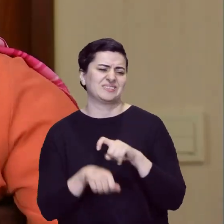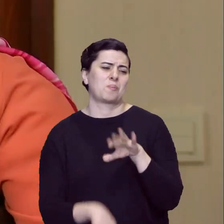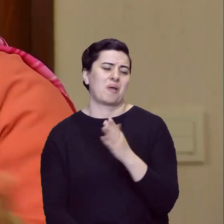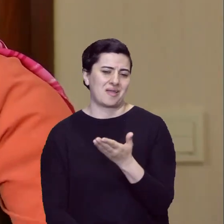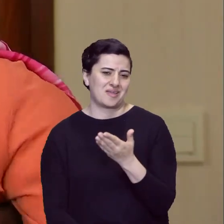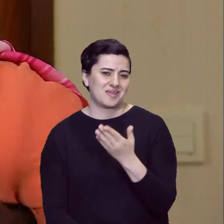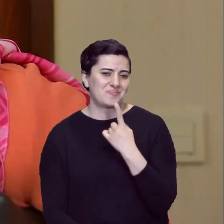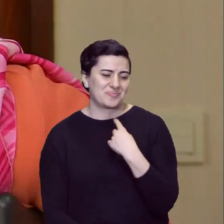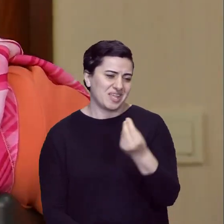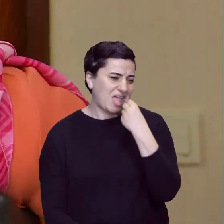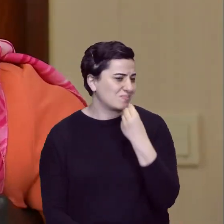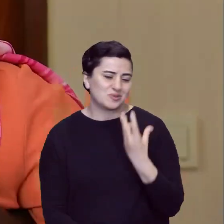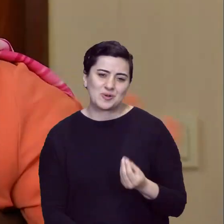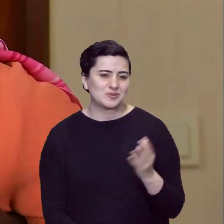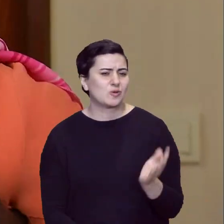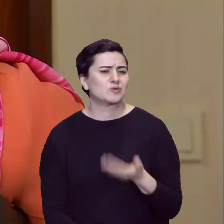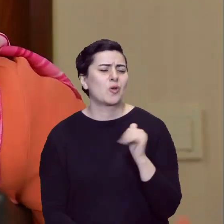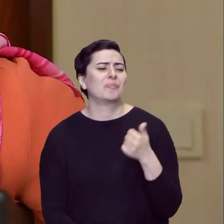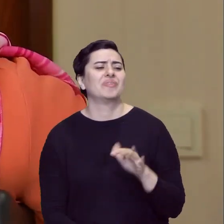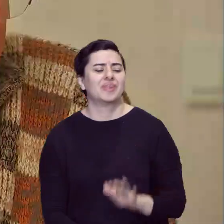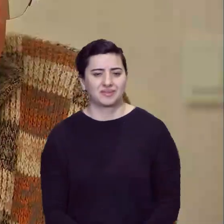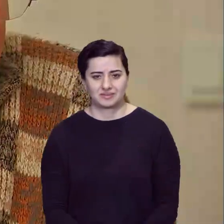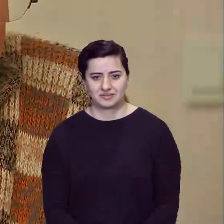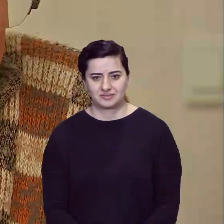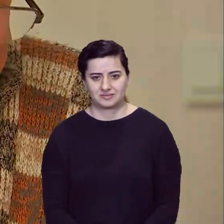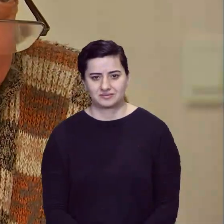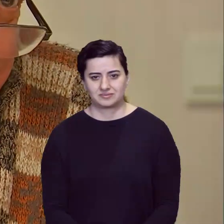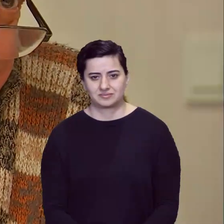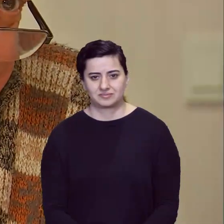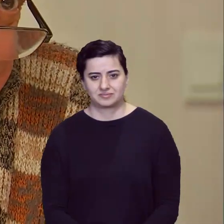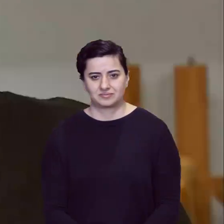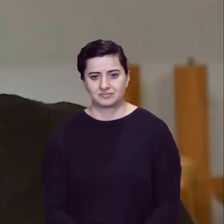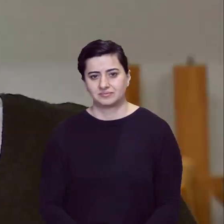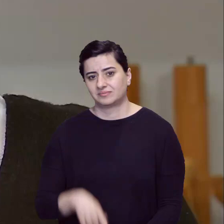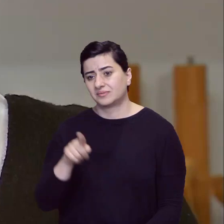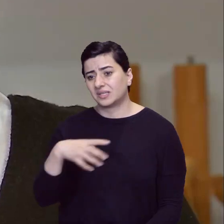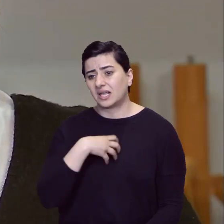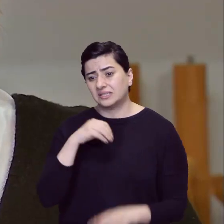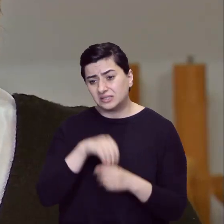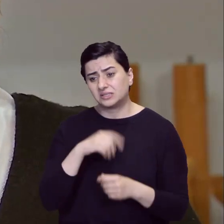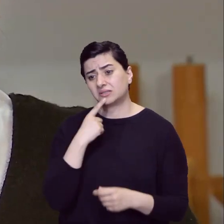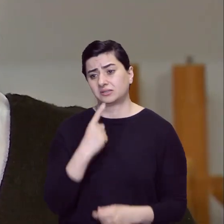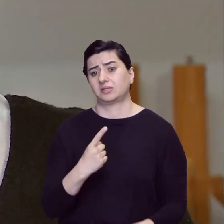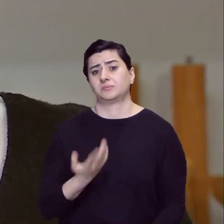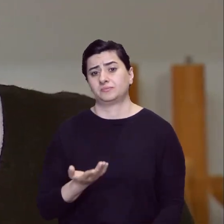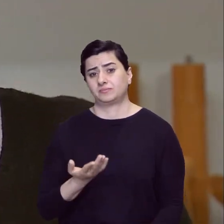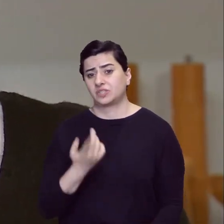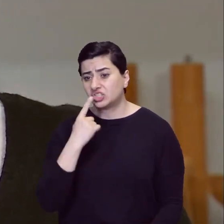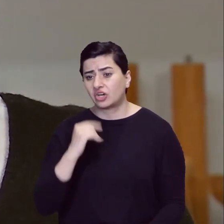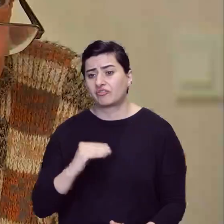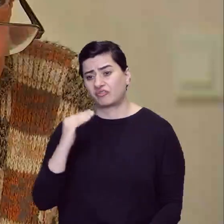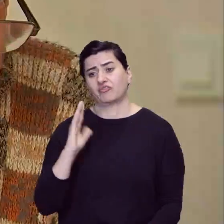ayol, dayanamamış yemiş işte. Ziyan yok, ziyan yok. Ben kendisi için söylüyorum Cevriye Hanım.